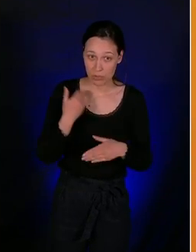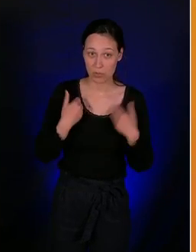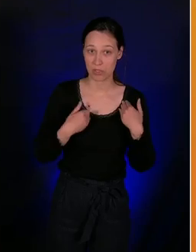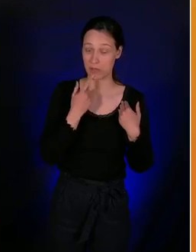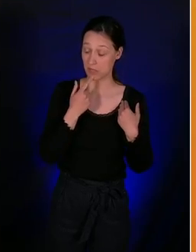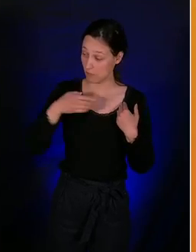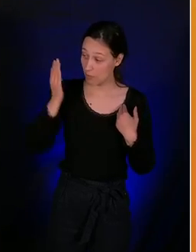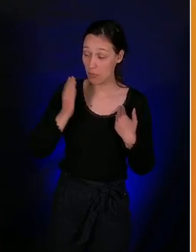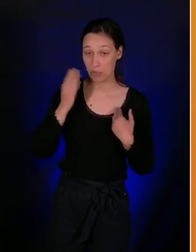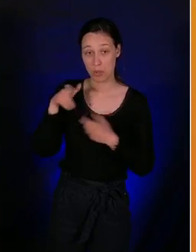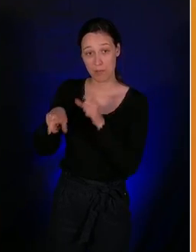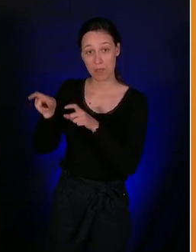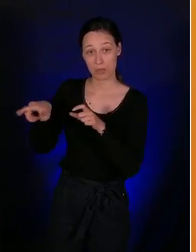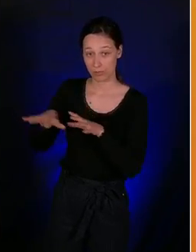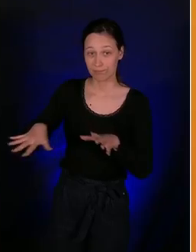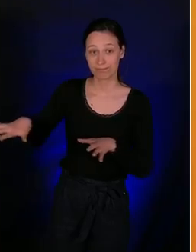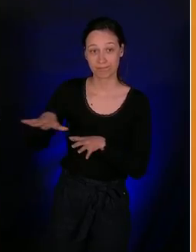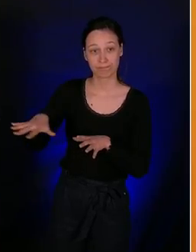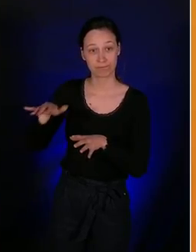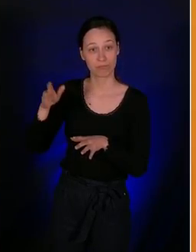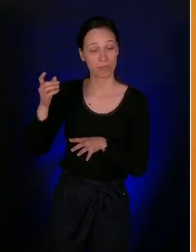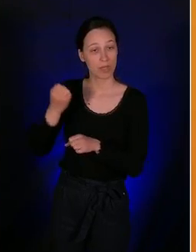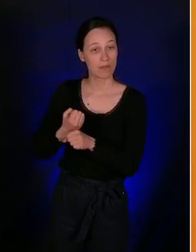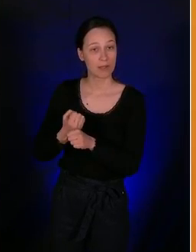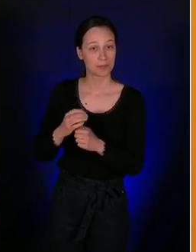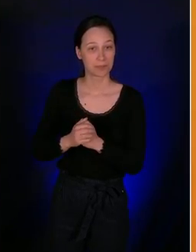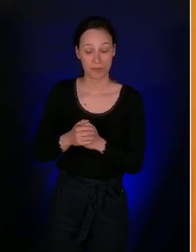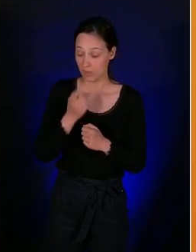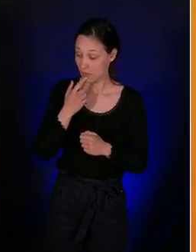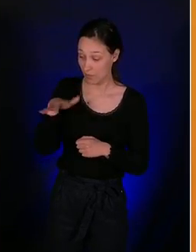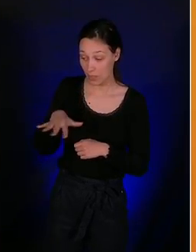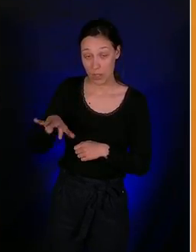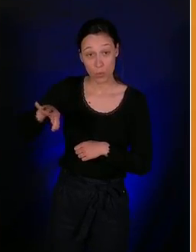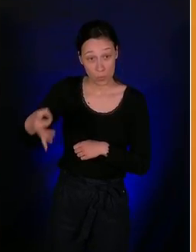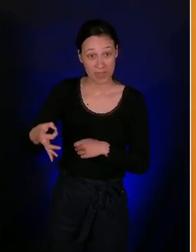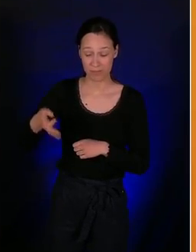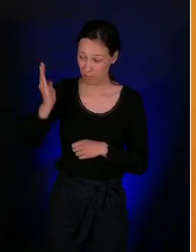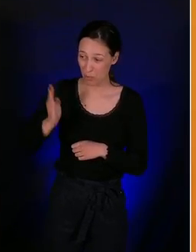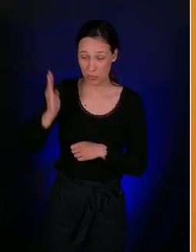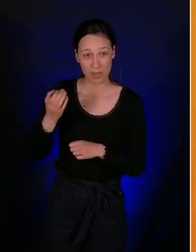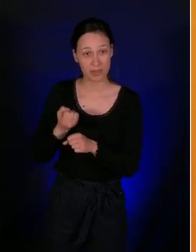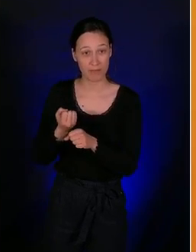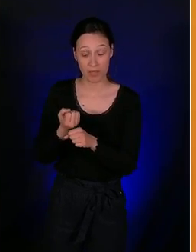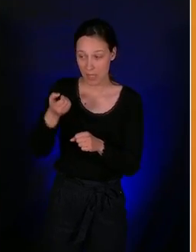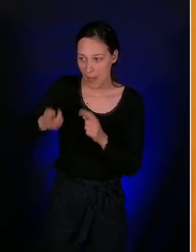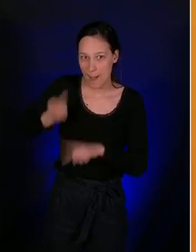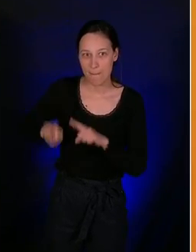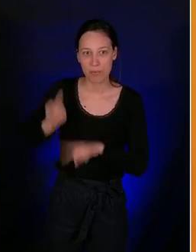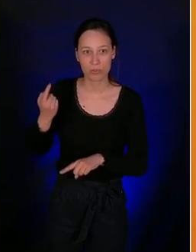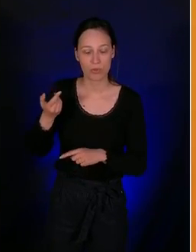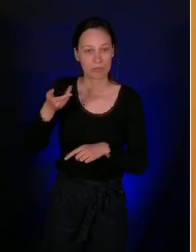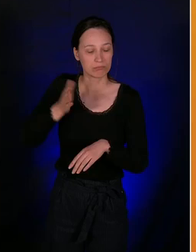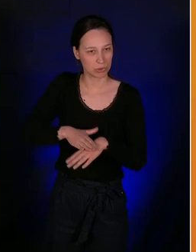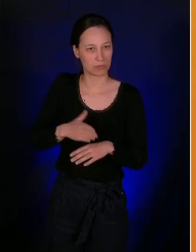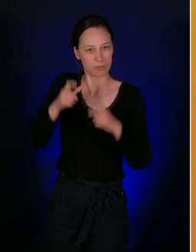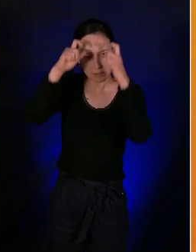personnes. Elles sont nécessaires et pour autant, elles n'ont pas de statut. Je rappelle également que leurs conditions de travail